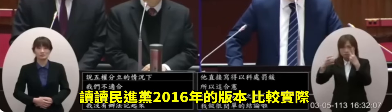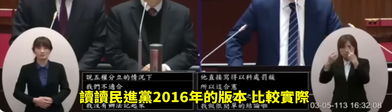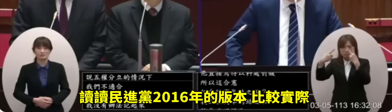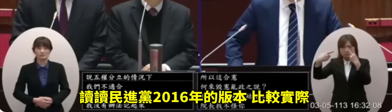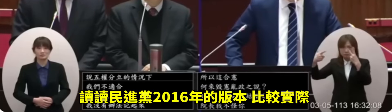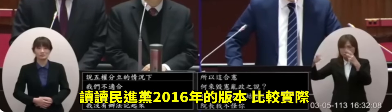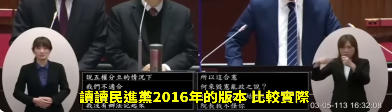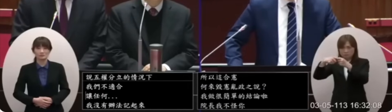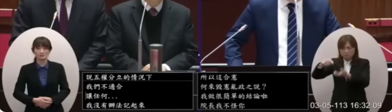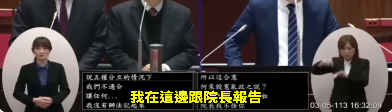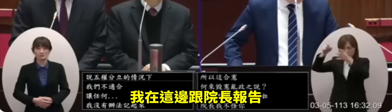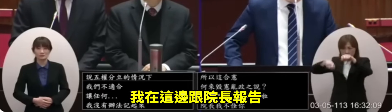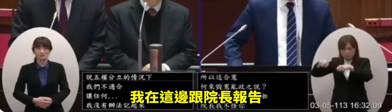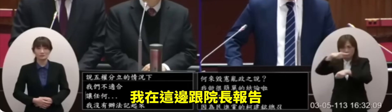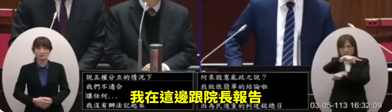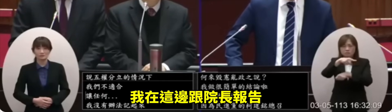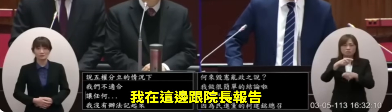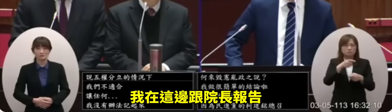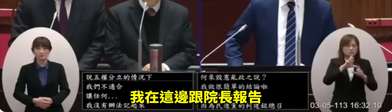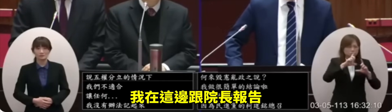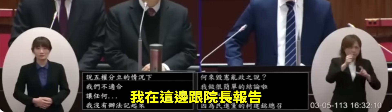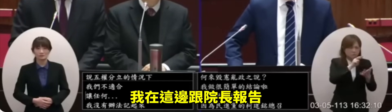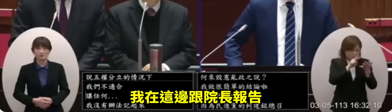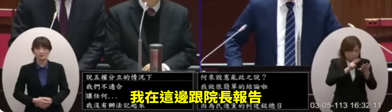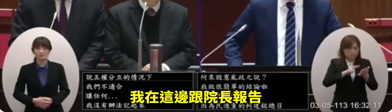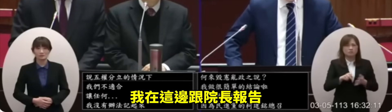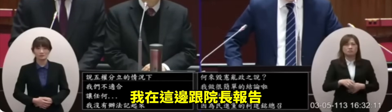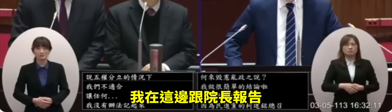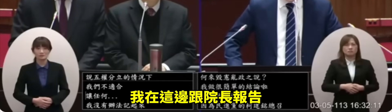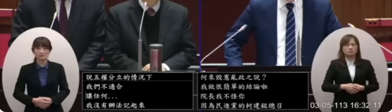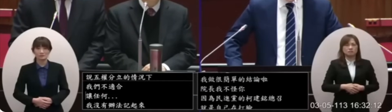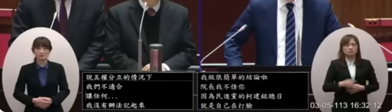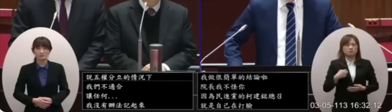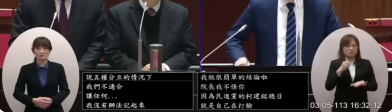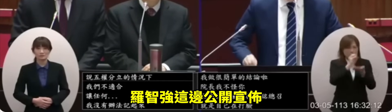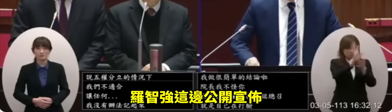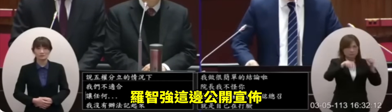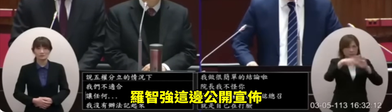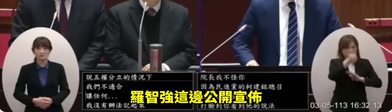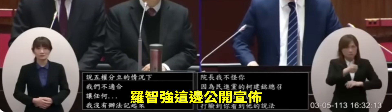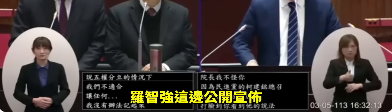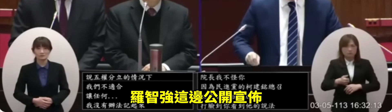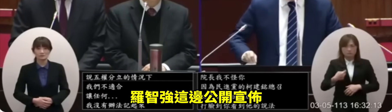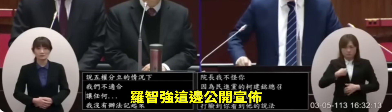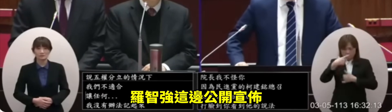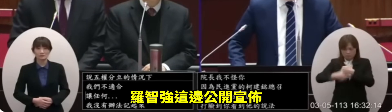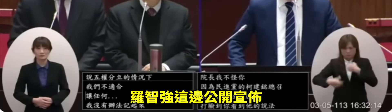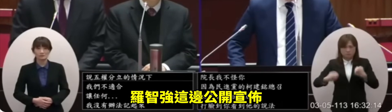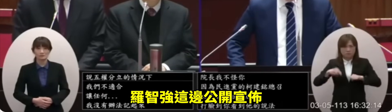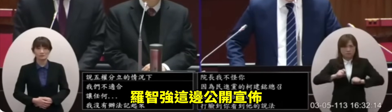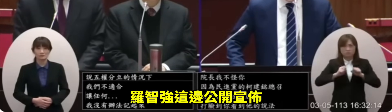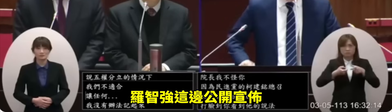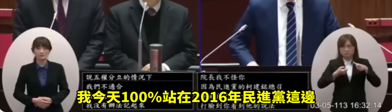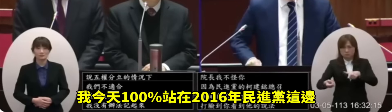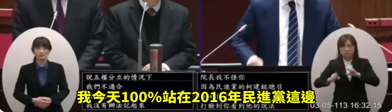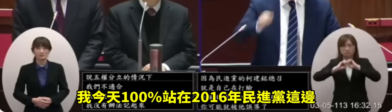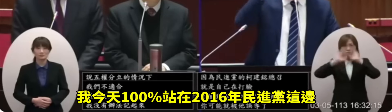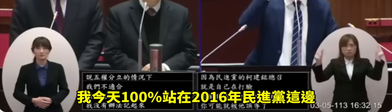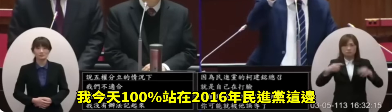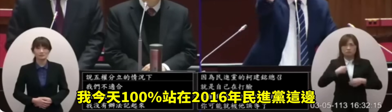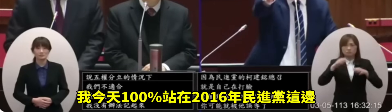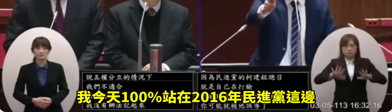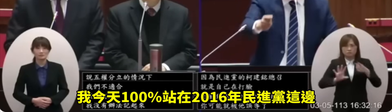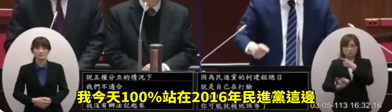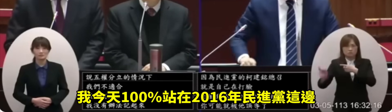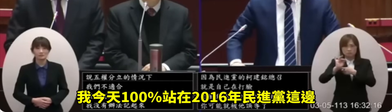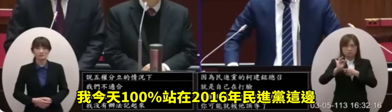本比较实际。我在这边跟县长报告，跟院长报告，罗志祥在这边公开宣布，我今天百